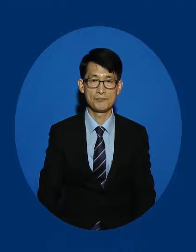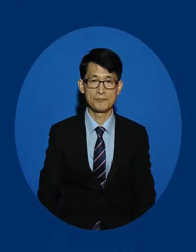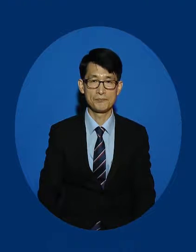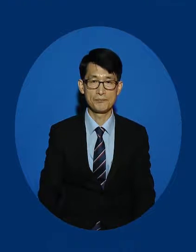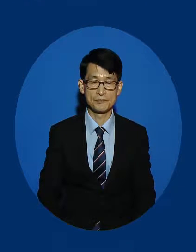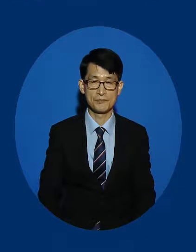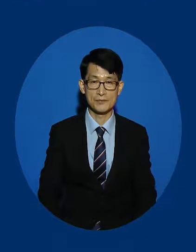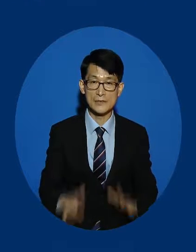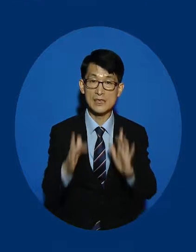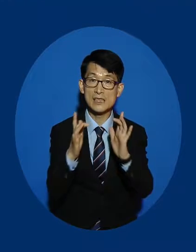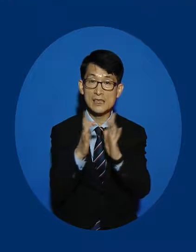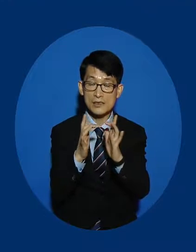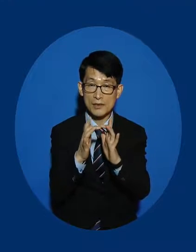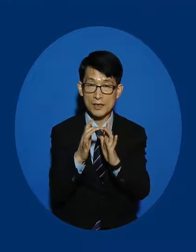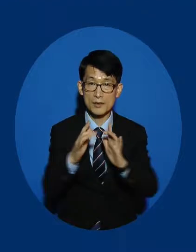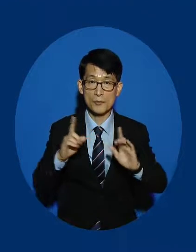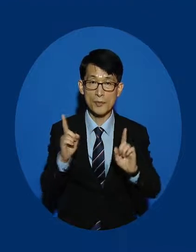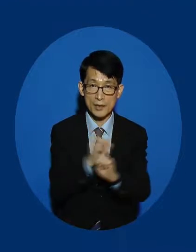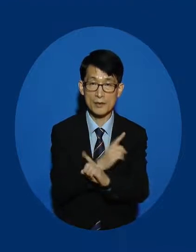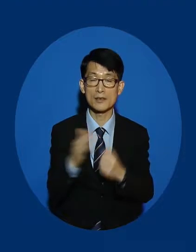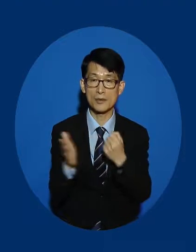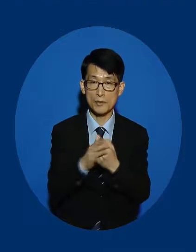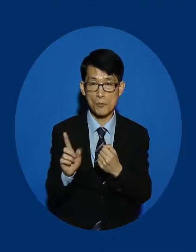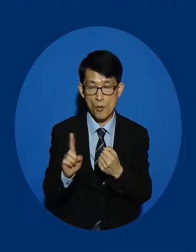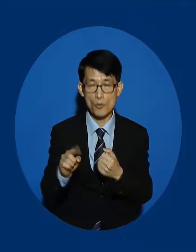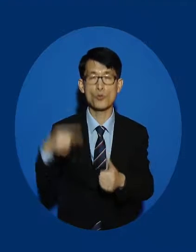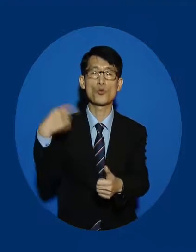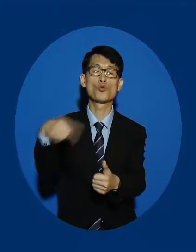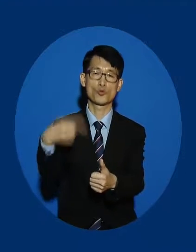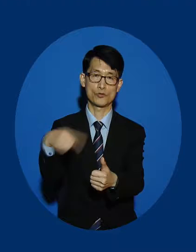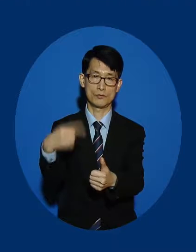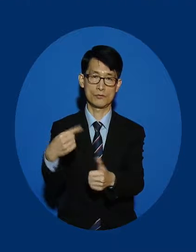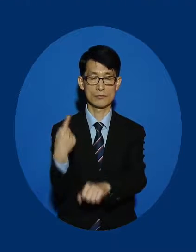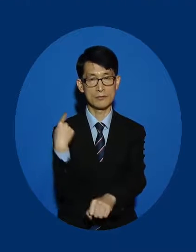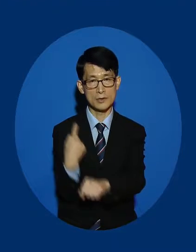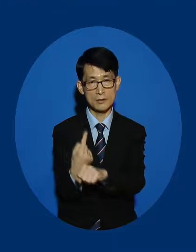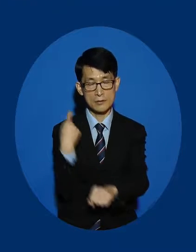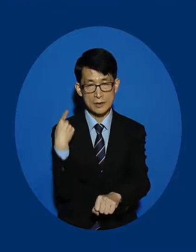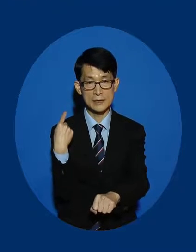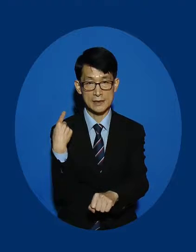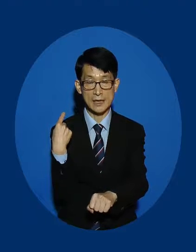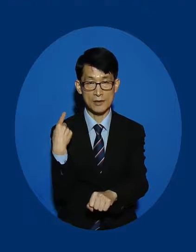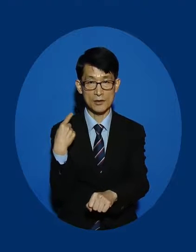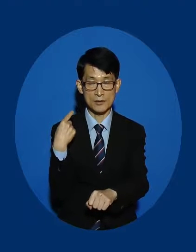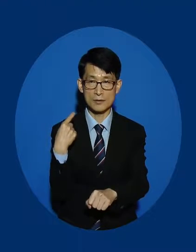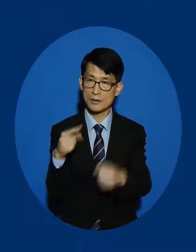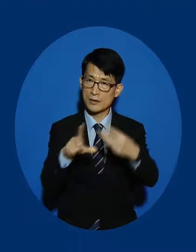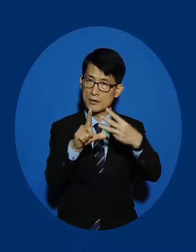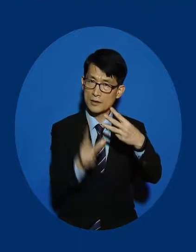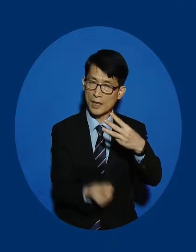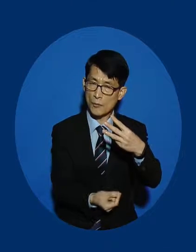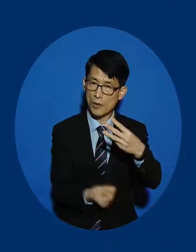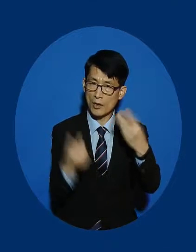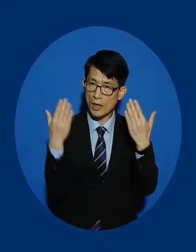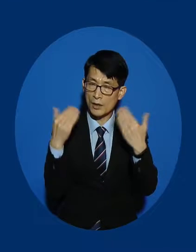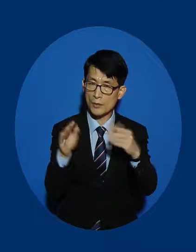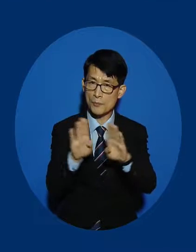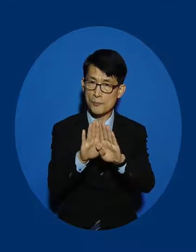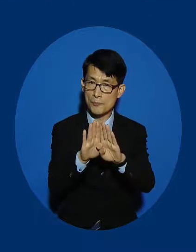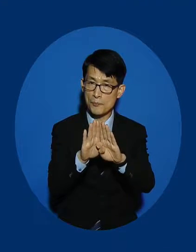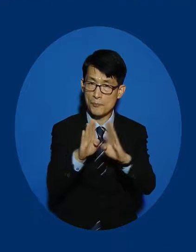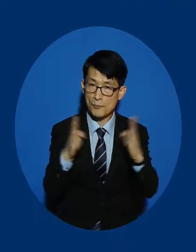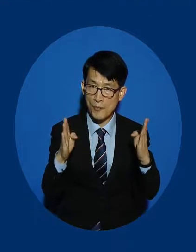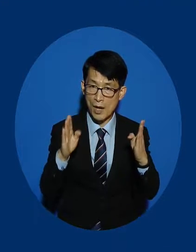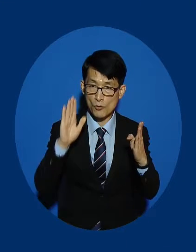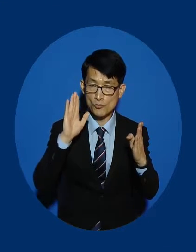온라인으로 전환되면서 그 중에 하나가 뭐냐면 교육 문제. 작년 아마 기억을 하실 겁니다. 작년 3월 달에 개학을 하자마자